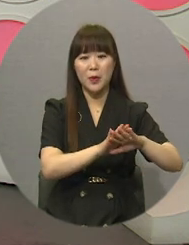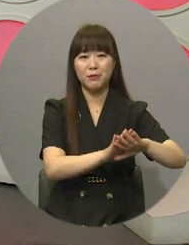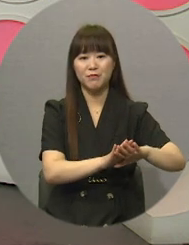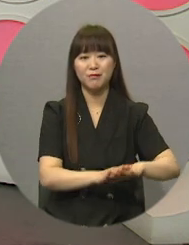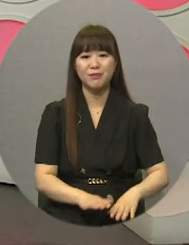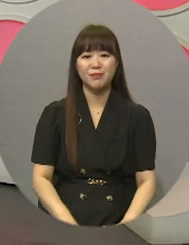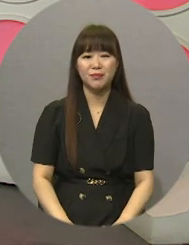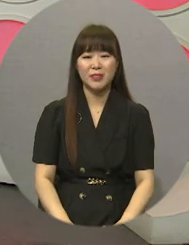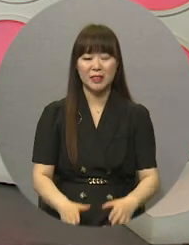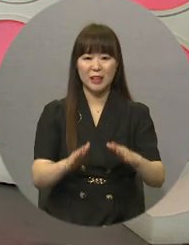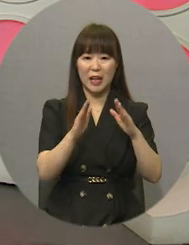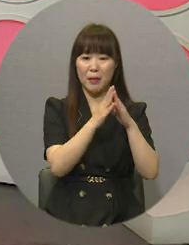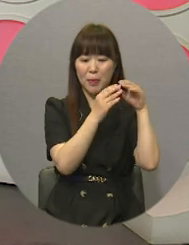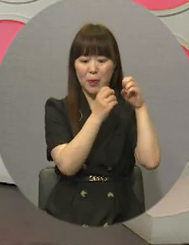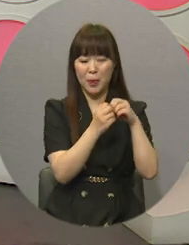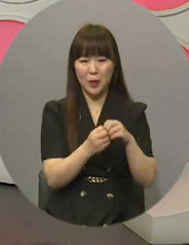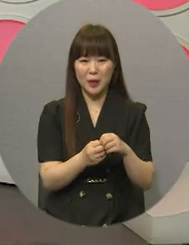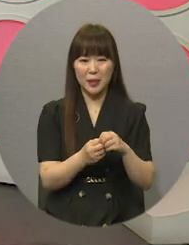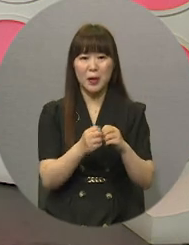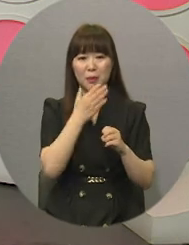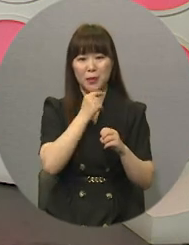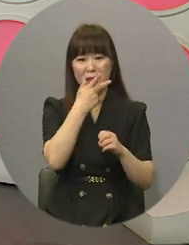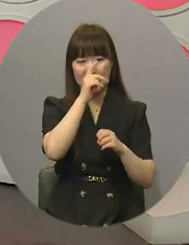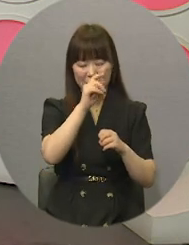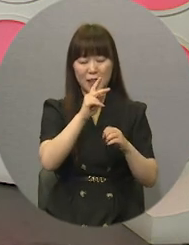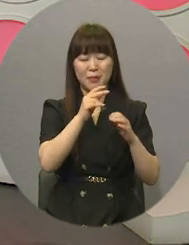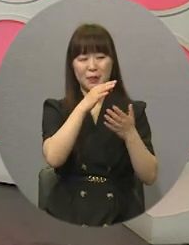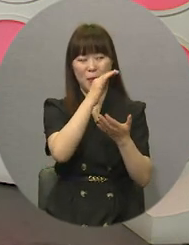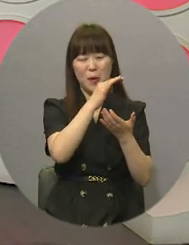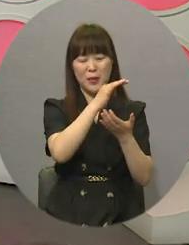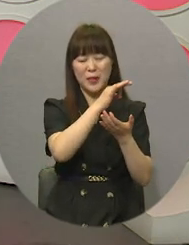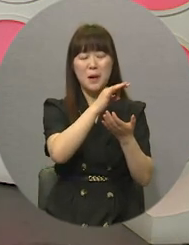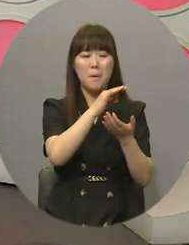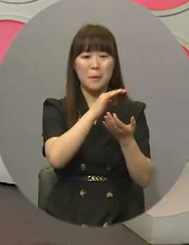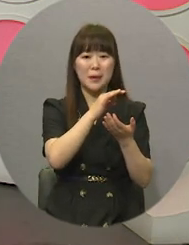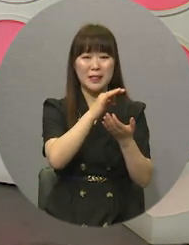네, 그럼요. 갑으로 좀 나중에 해놓으세요. 복지TV 갑으로 저희가 잘 보관하겠습니다. 네. 네.